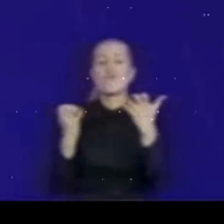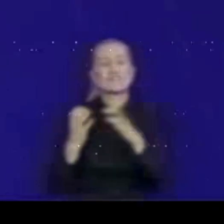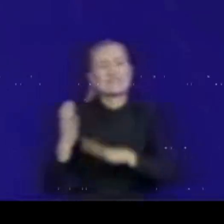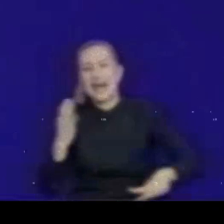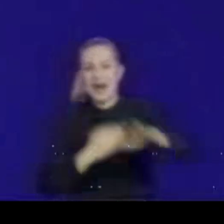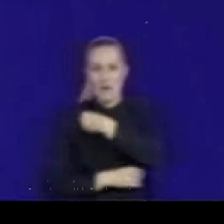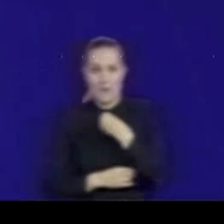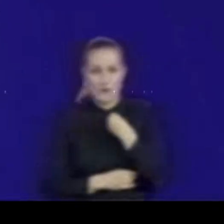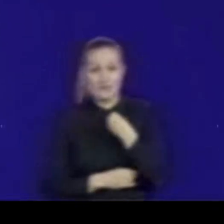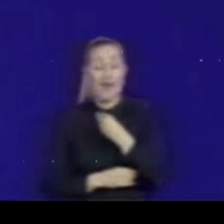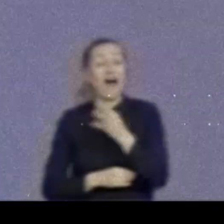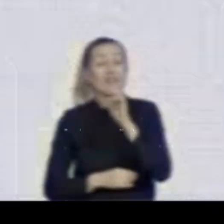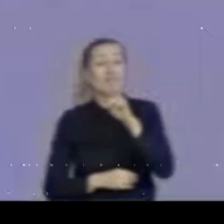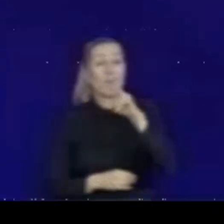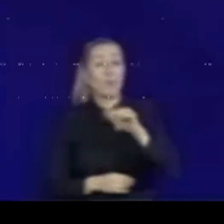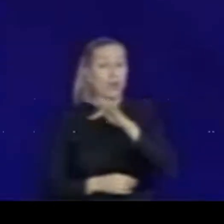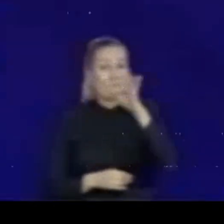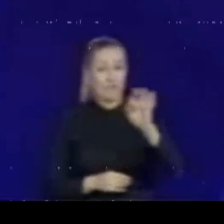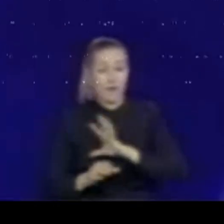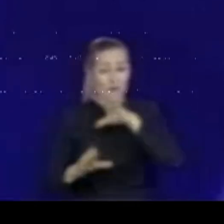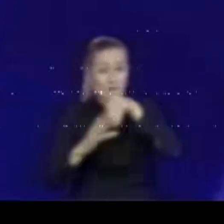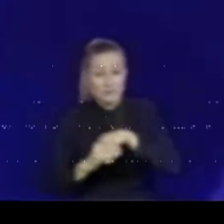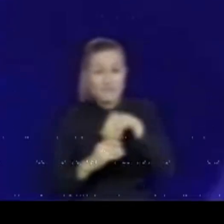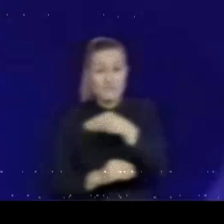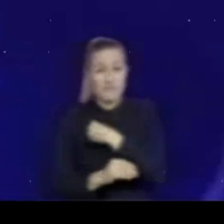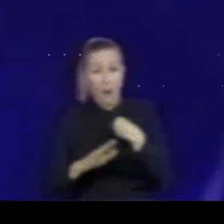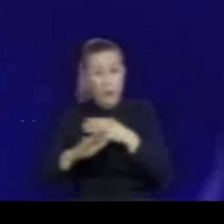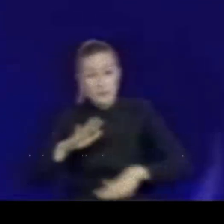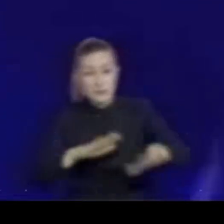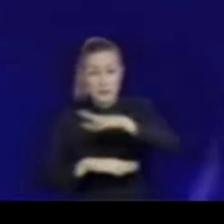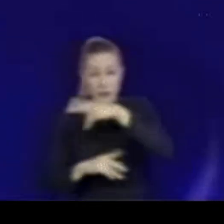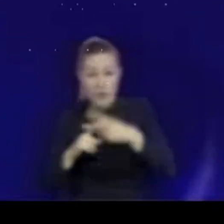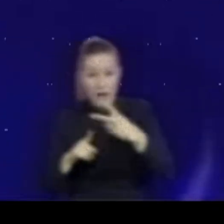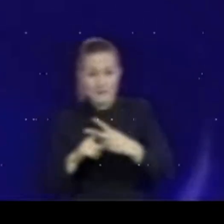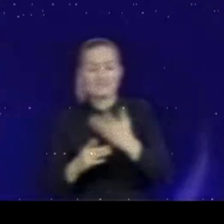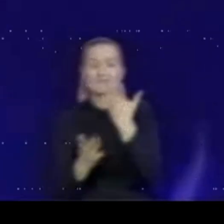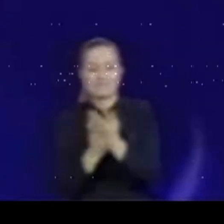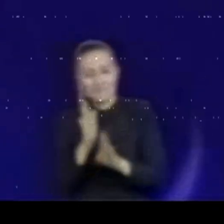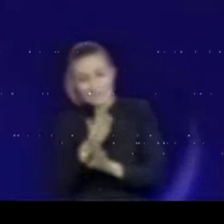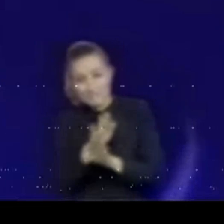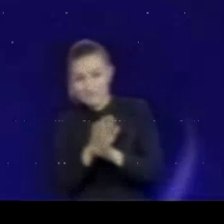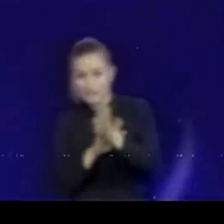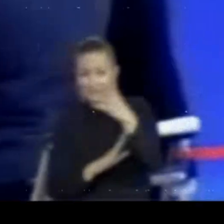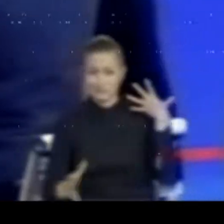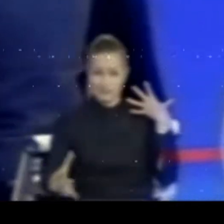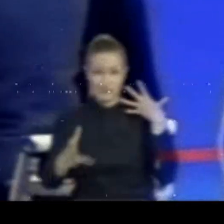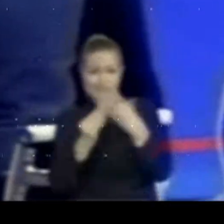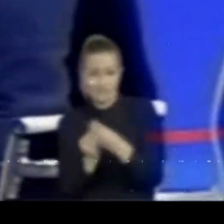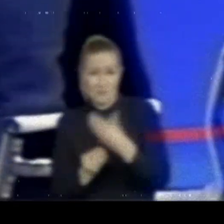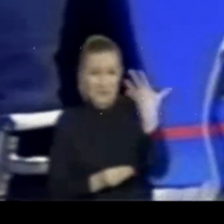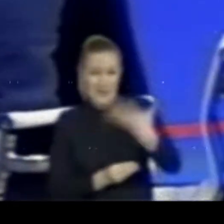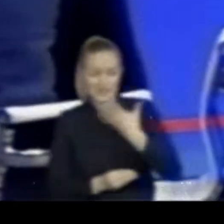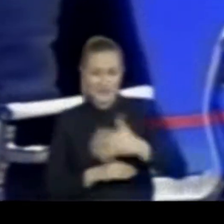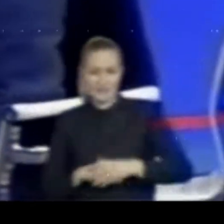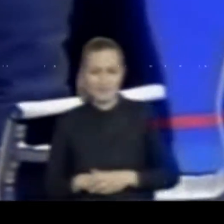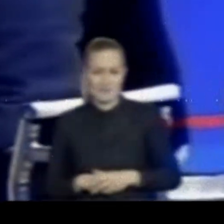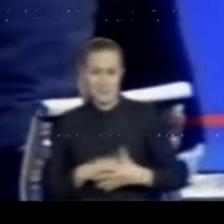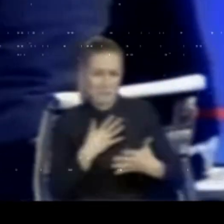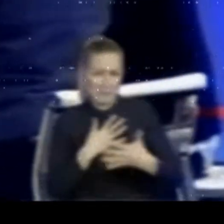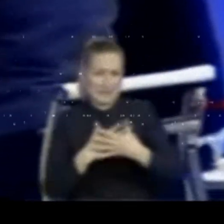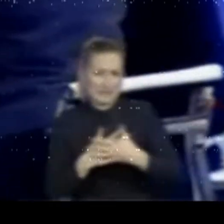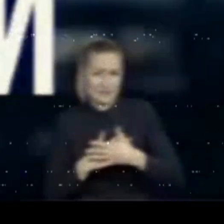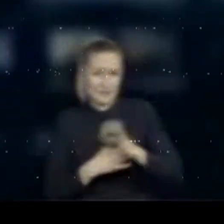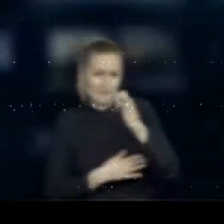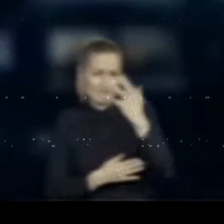Z kolei udział TVP Info w polskim rynku telewizyjnym w ciągu ostatnich 5 lat wzrósł blisko